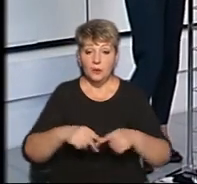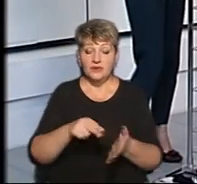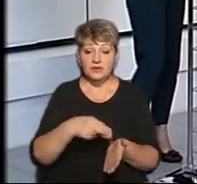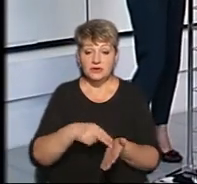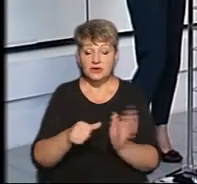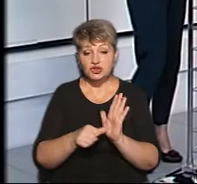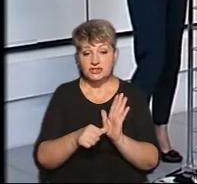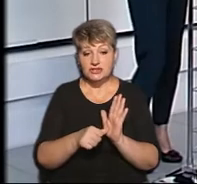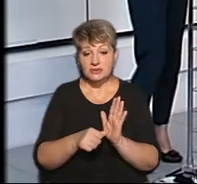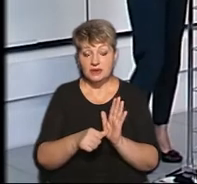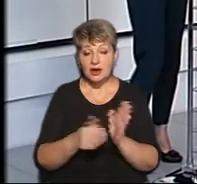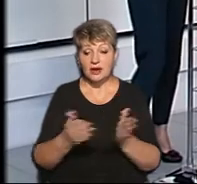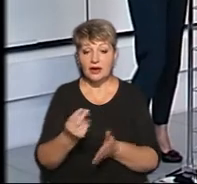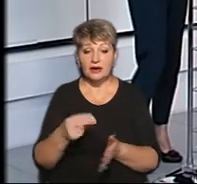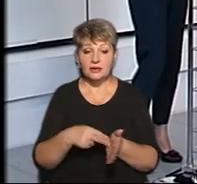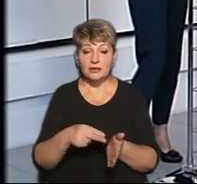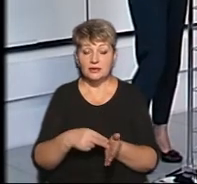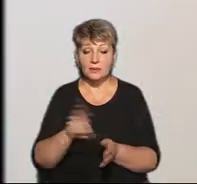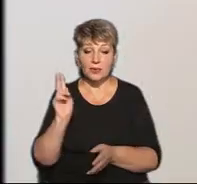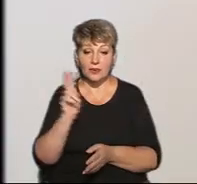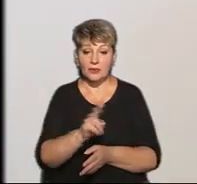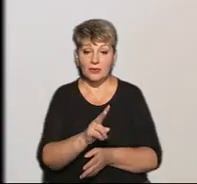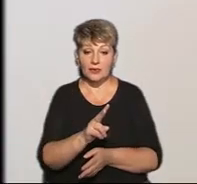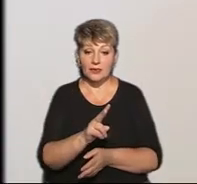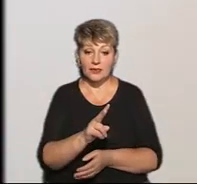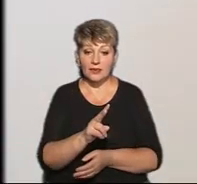Черкасах? 6. Яка вартість проїзду в тролейбусі?